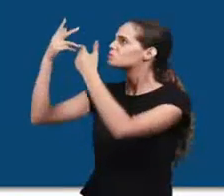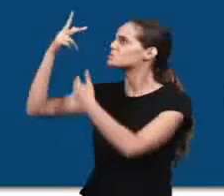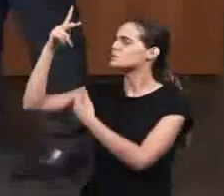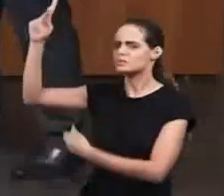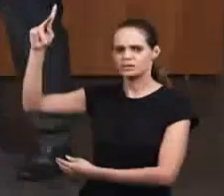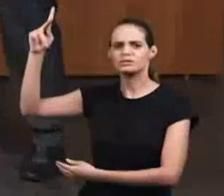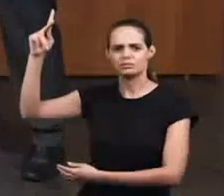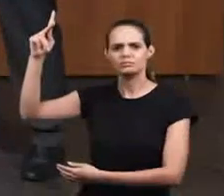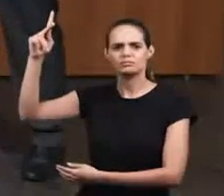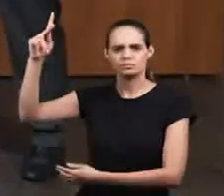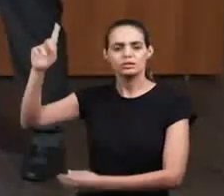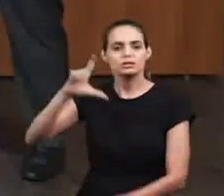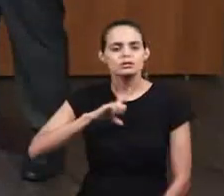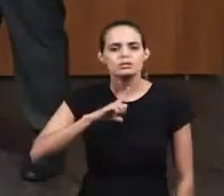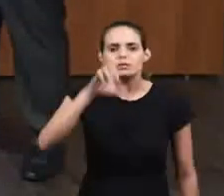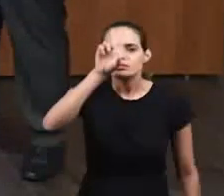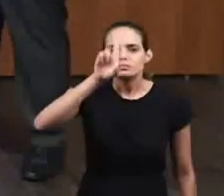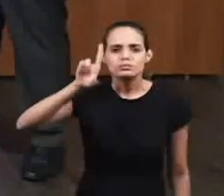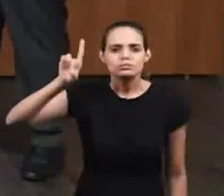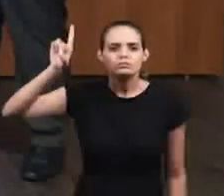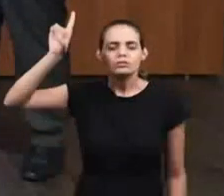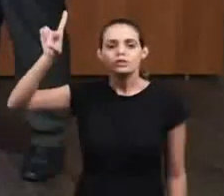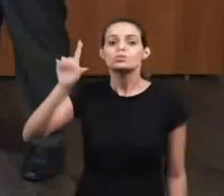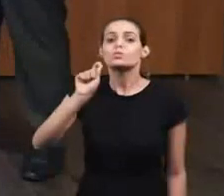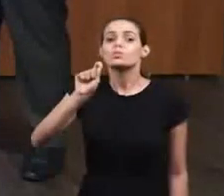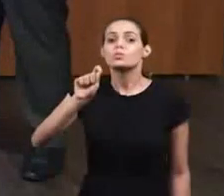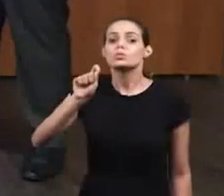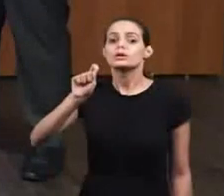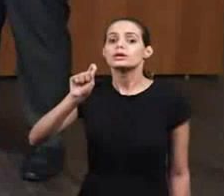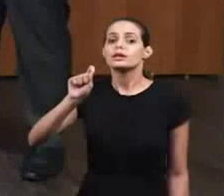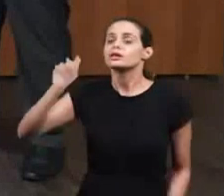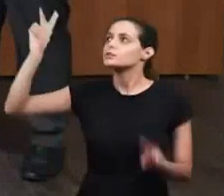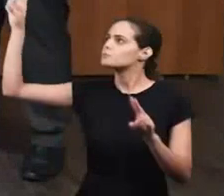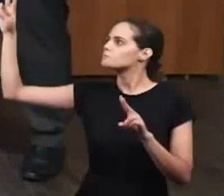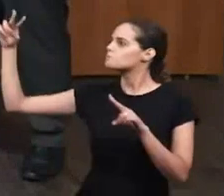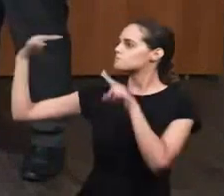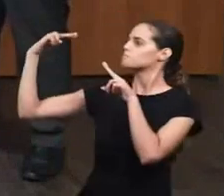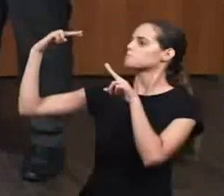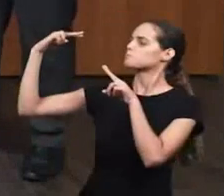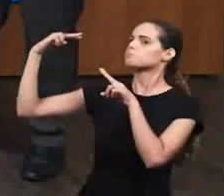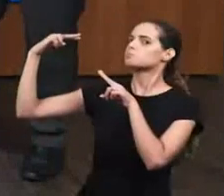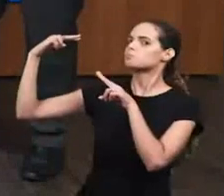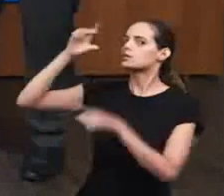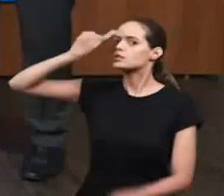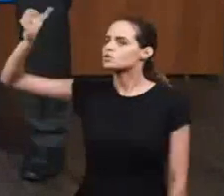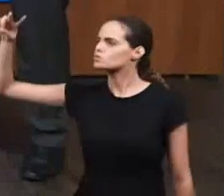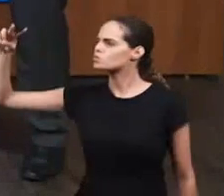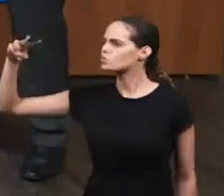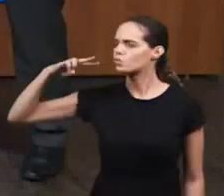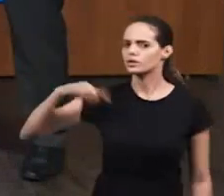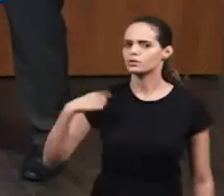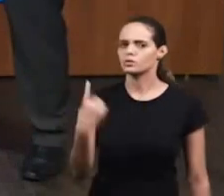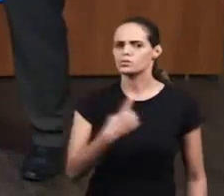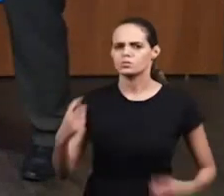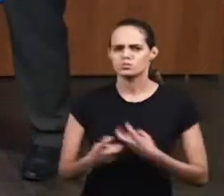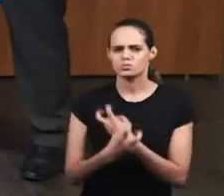Da hörte er meine Stimme von seinem Tempel und mein Schreien kam vor ihn zu